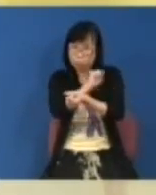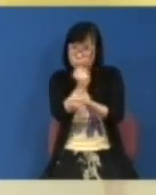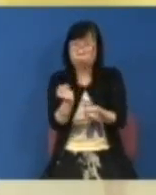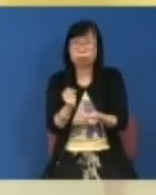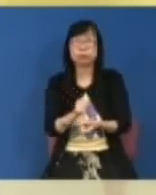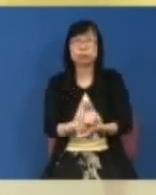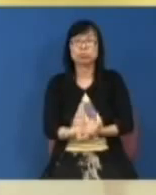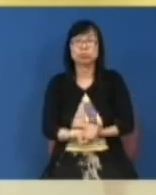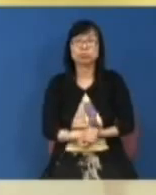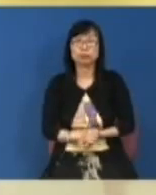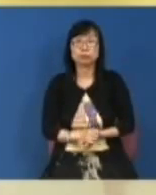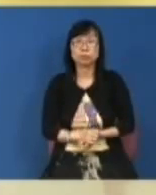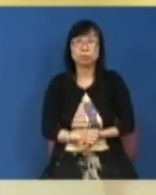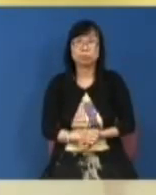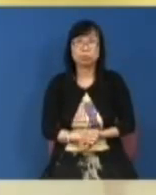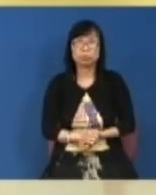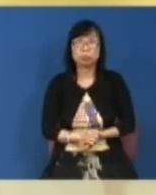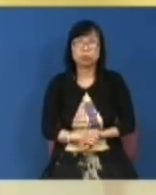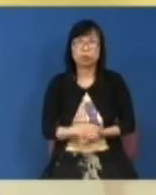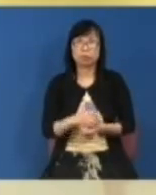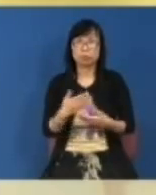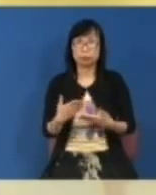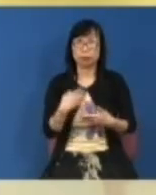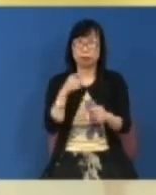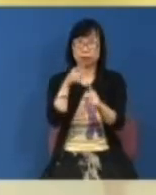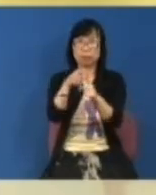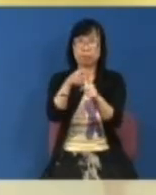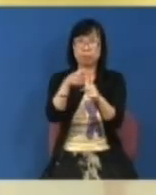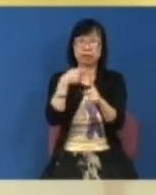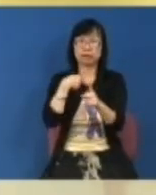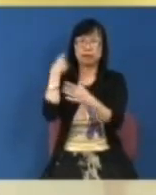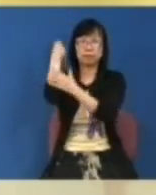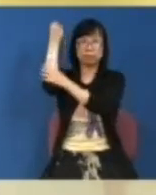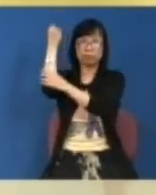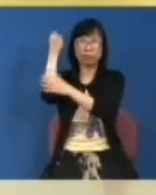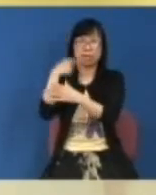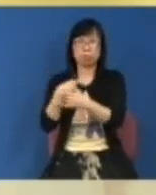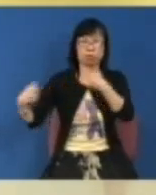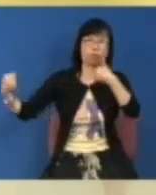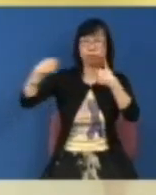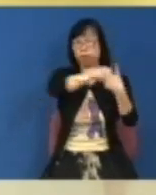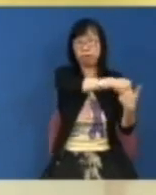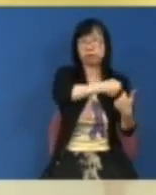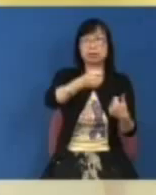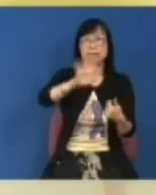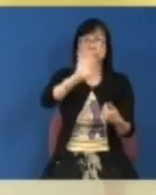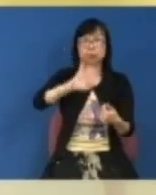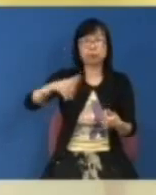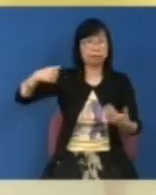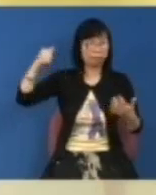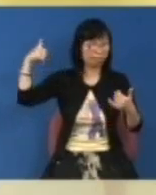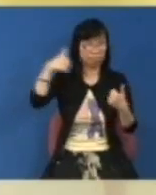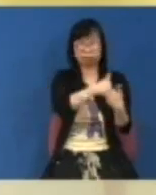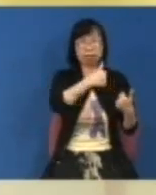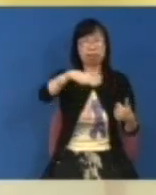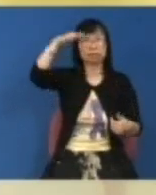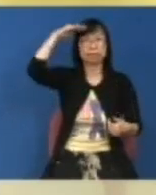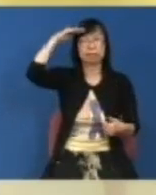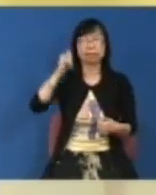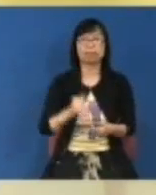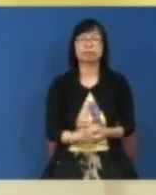為如果我們的目的是示威的話，當我們衝過了防線的時候，我們就不會打警察，也不會打我們示威的對